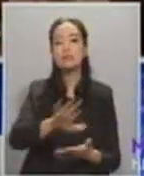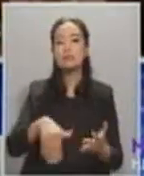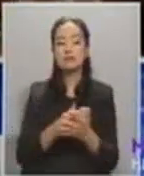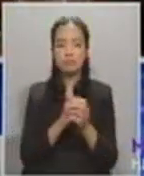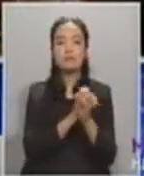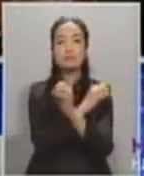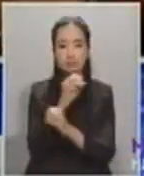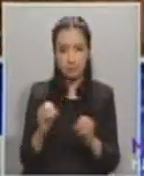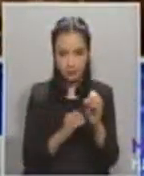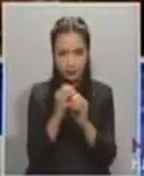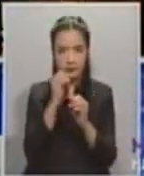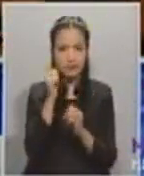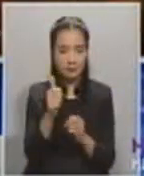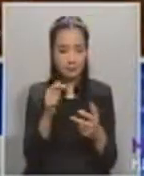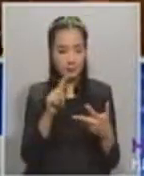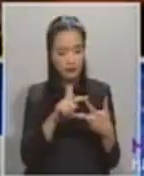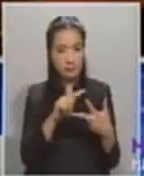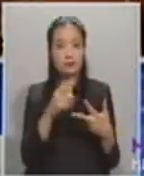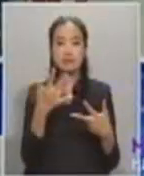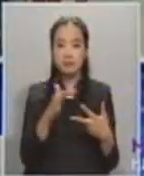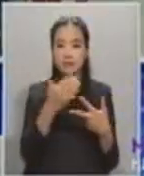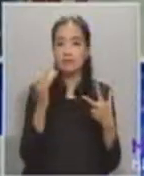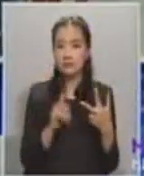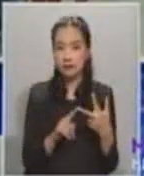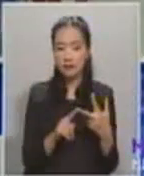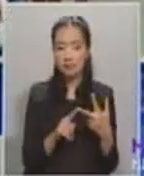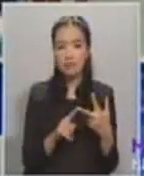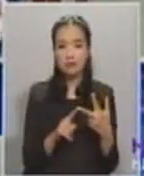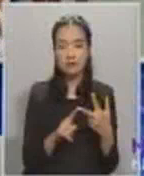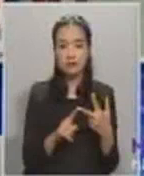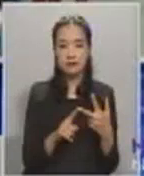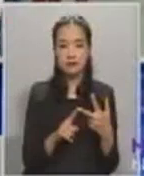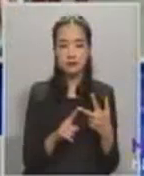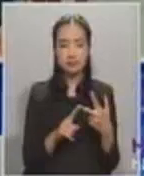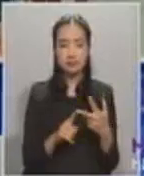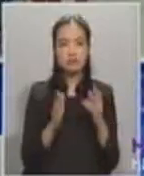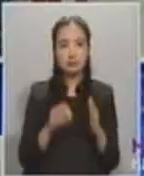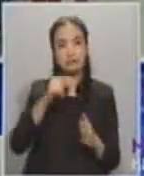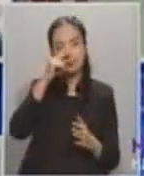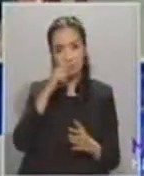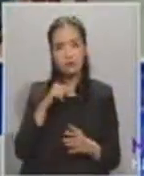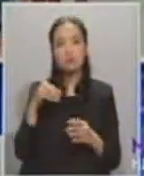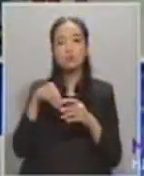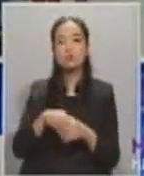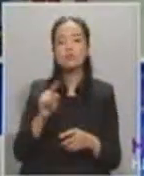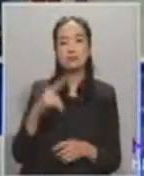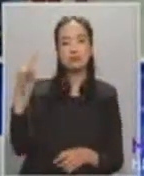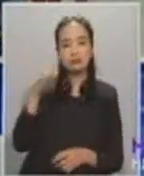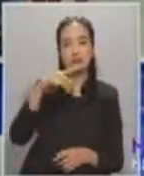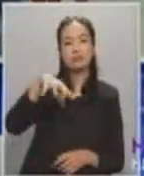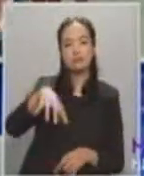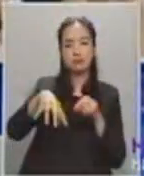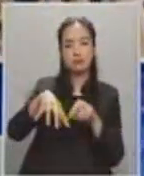เช่นกันนะครับกลุ่มที่สามเนี่ยมีคนไทยติดอยู่ที่สนามบินอัตเตอร์